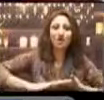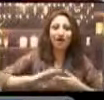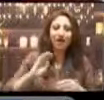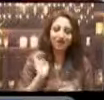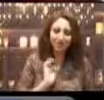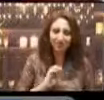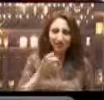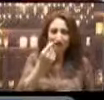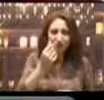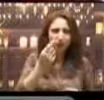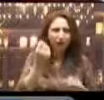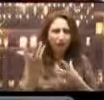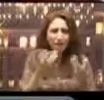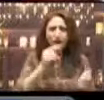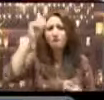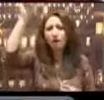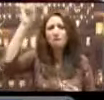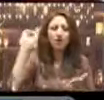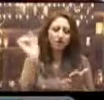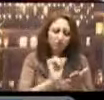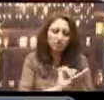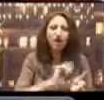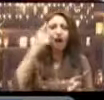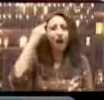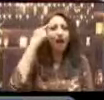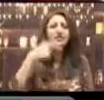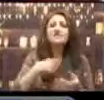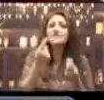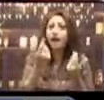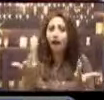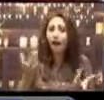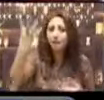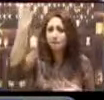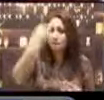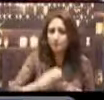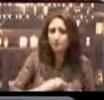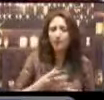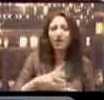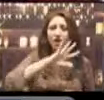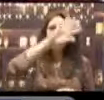وتعالى. المعادله حاجة. المعادله مش سهله، المعادله جايز ناس كتير من اللي بيتفرجوا علينا يستغربوها.